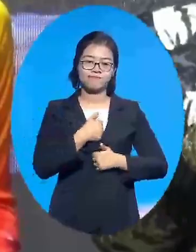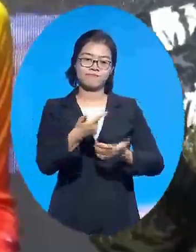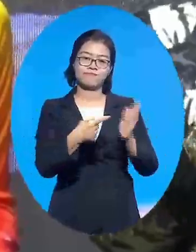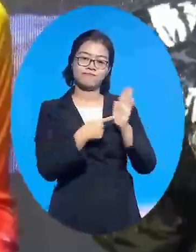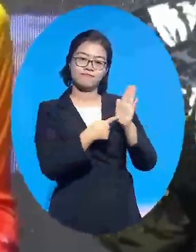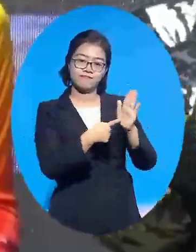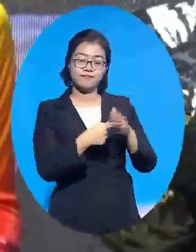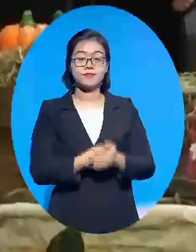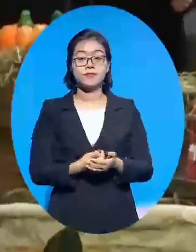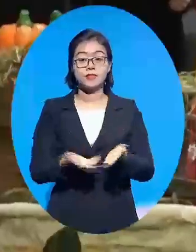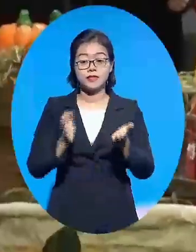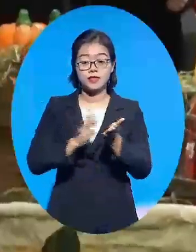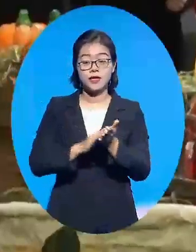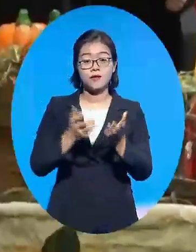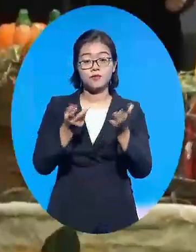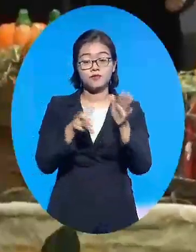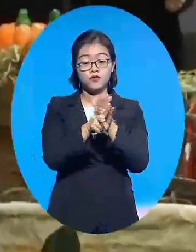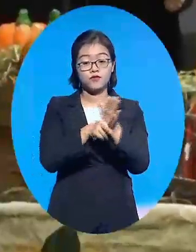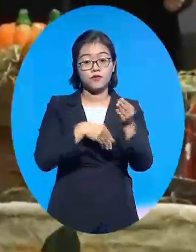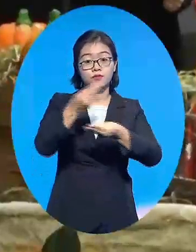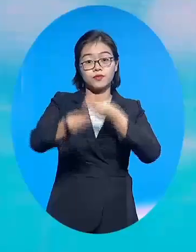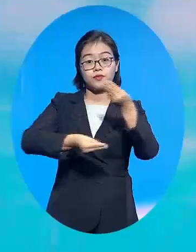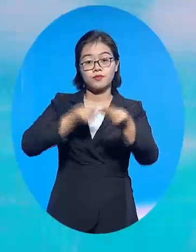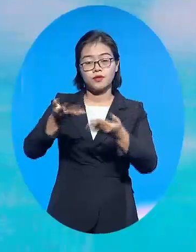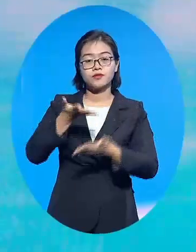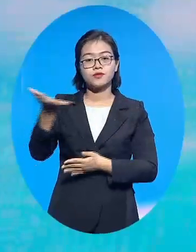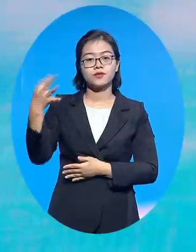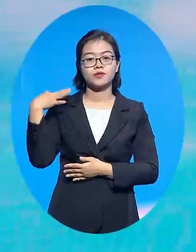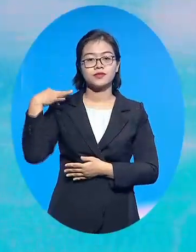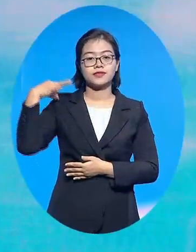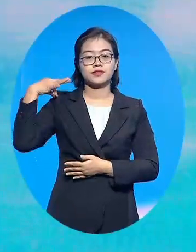tạo nguồn kinh phí cho các chương trình thiện nguyện